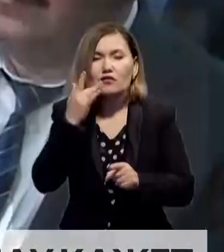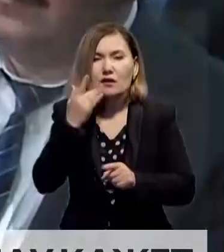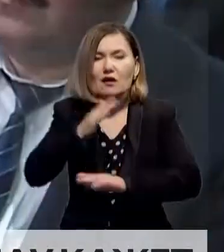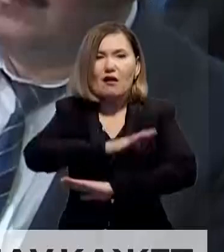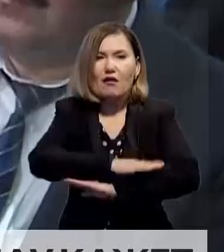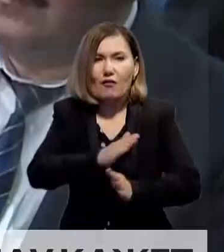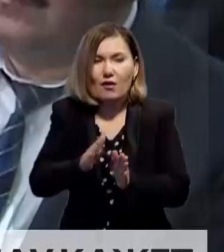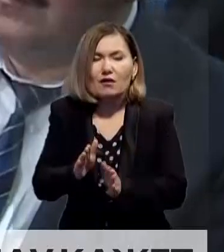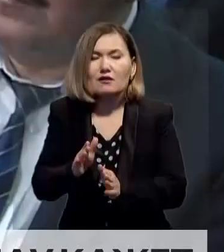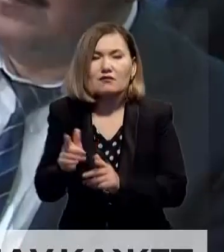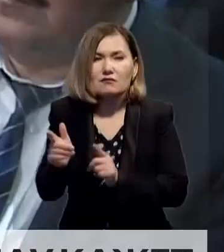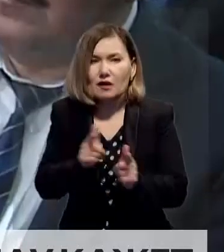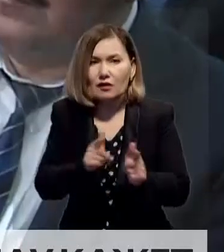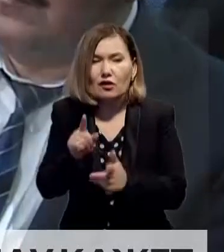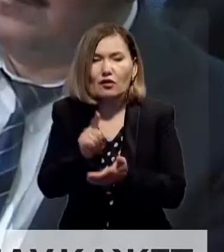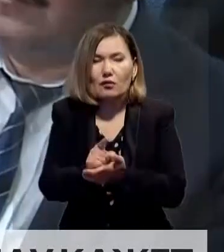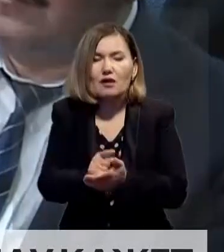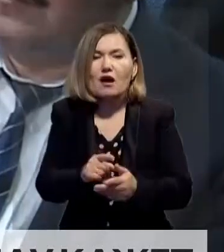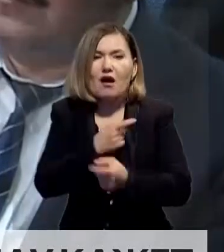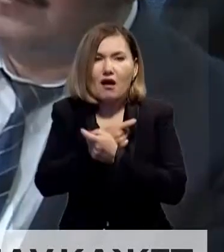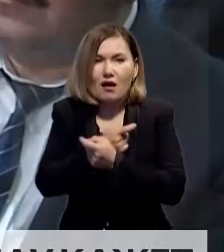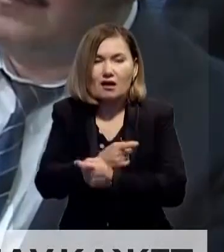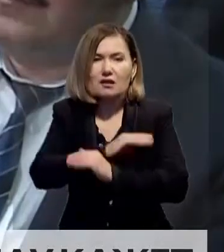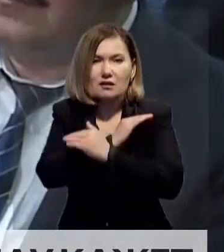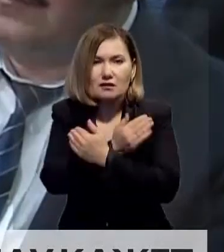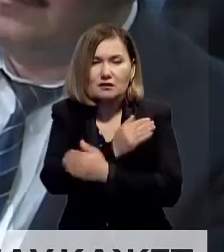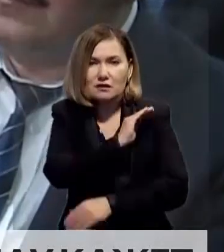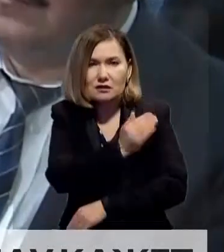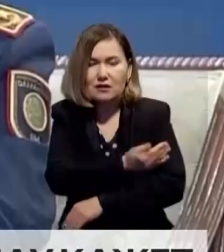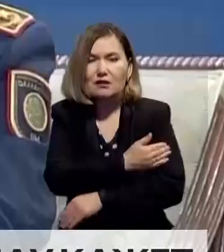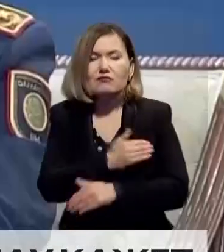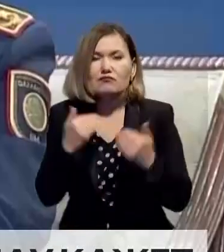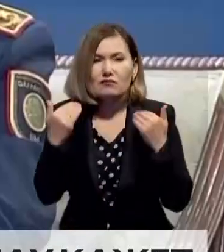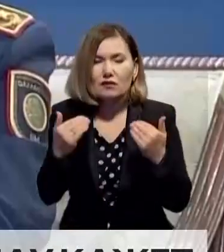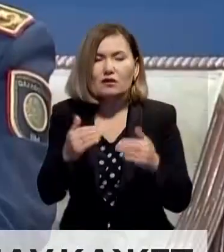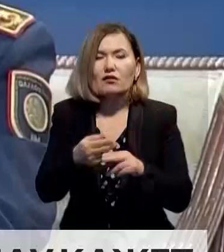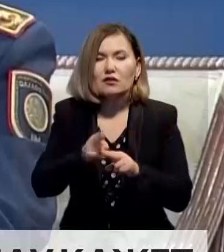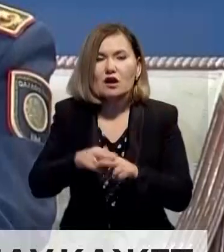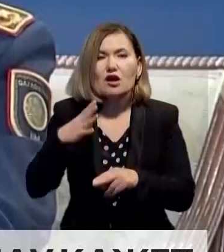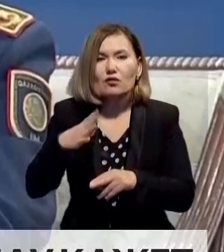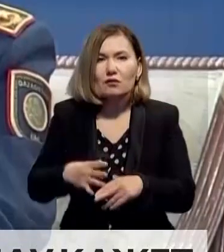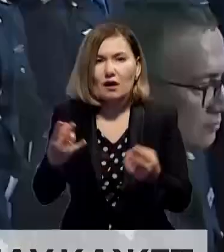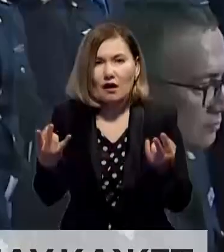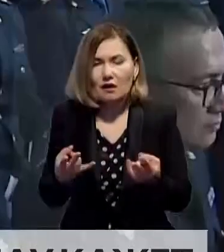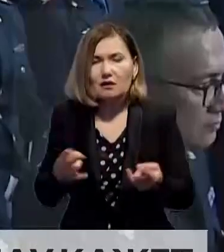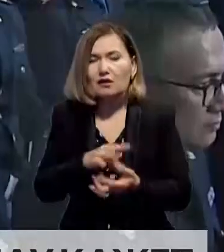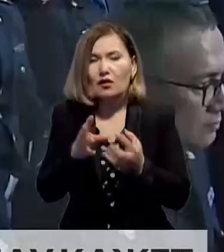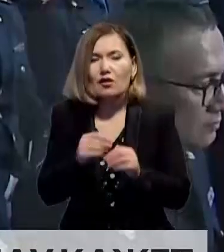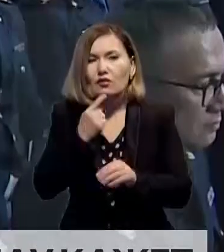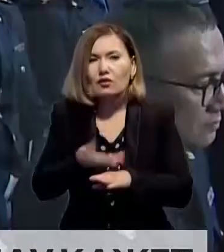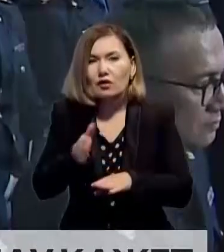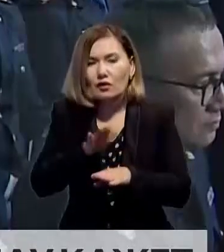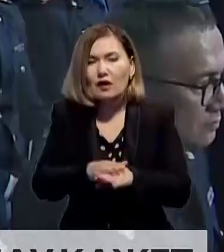сай болу үшін ерекше қажыр қайрат пен төзімділік қажет. Себебі қиын